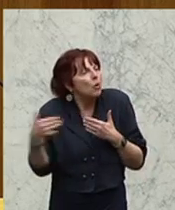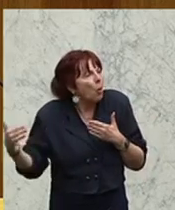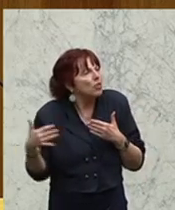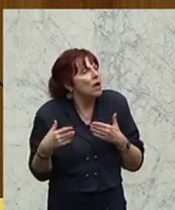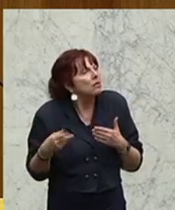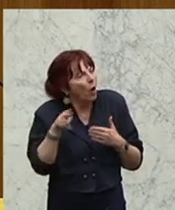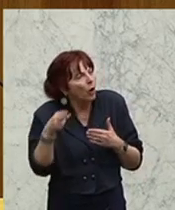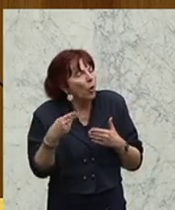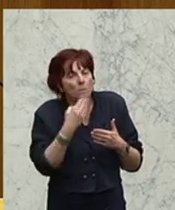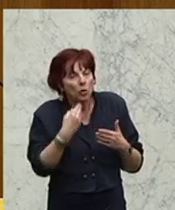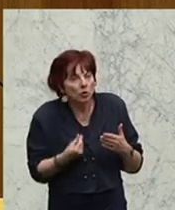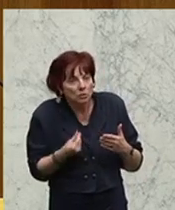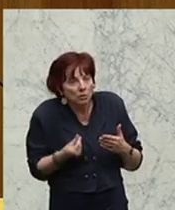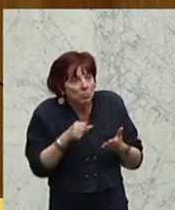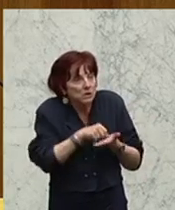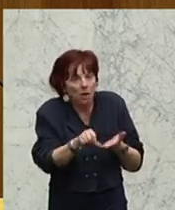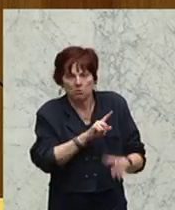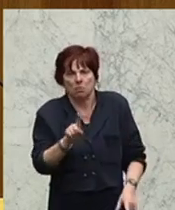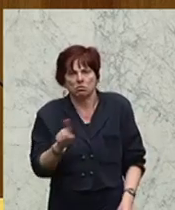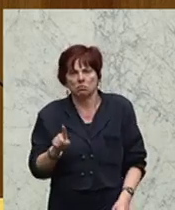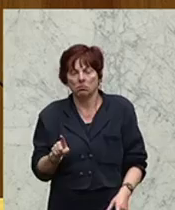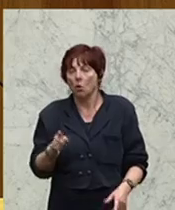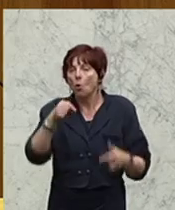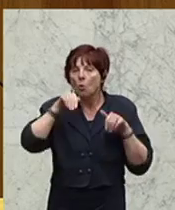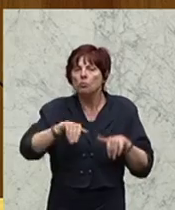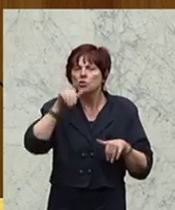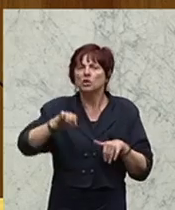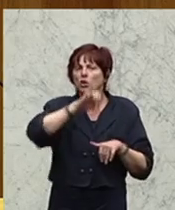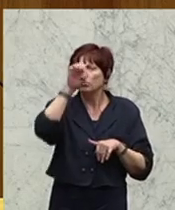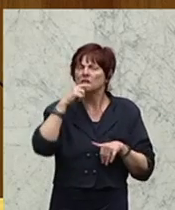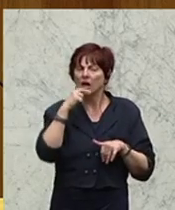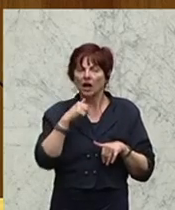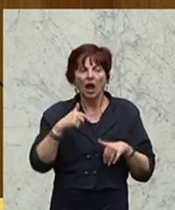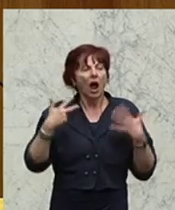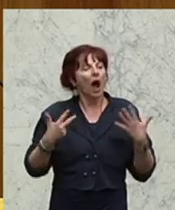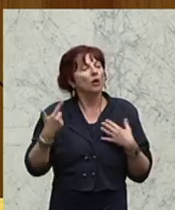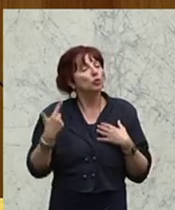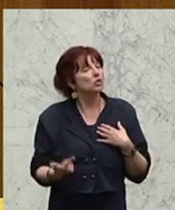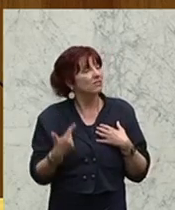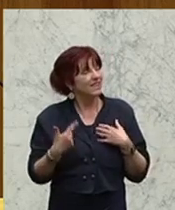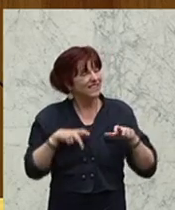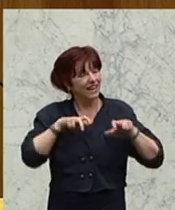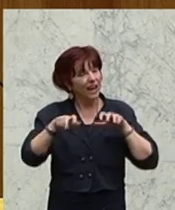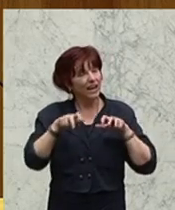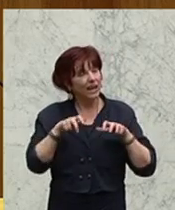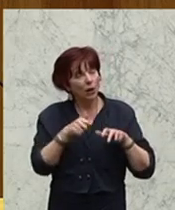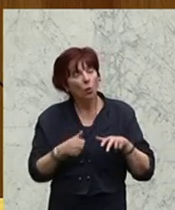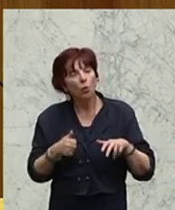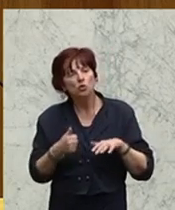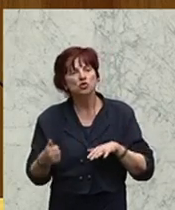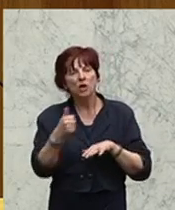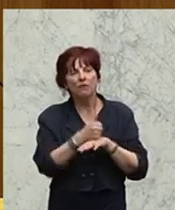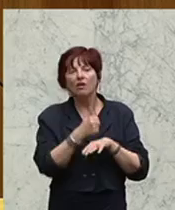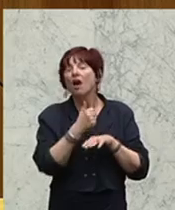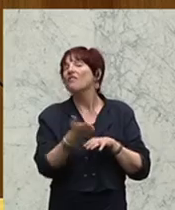auf Europa schimpfen oder sonst auf irgendwen. Das sind 28 Regierungschefs, die nicht bereit waren, für ein Menschenleben 800